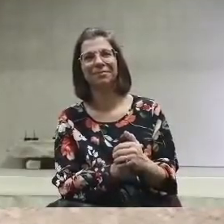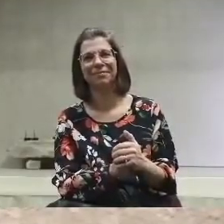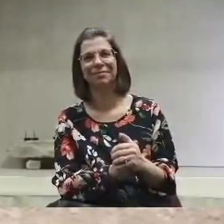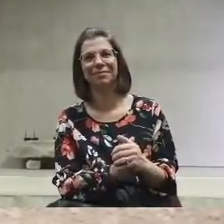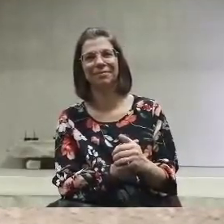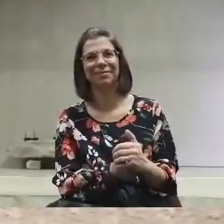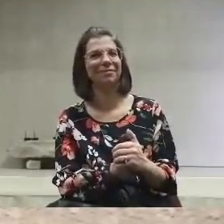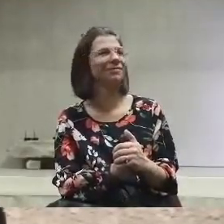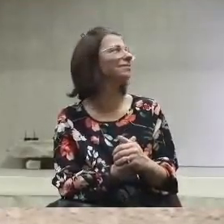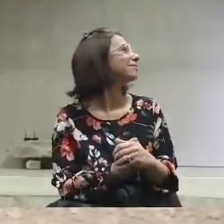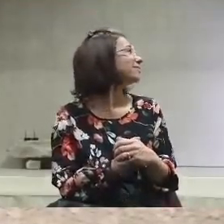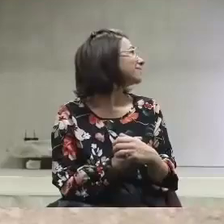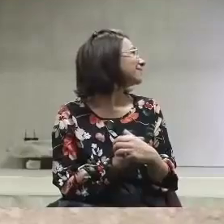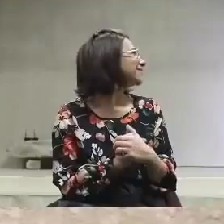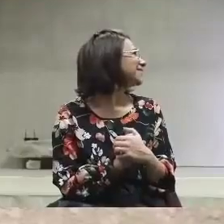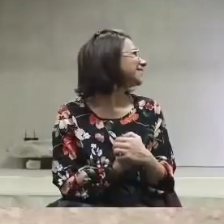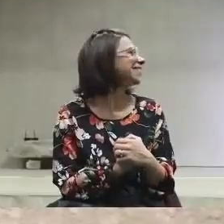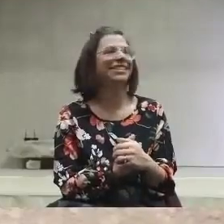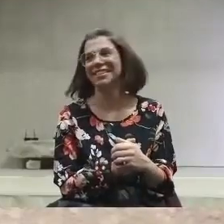Oui, toi.